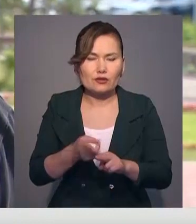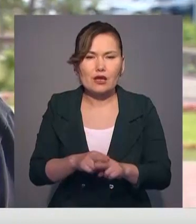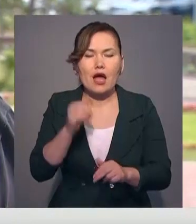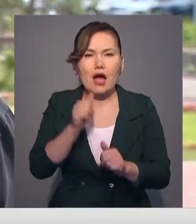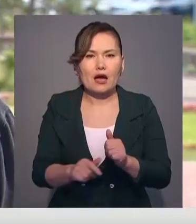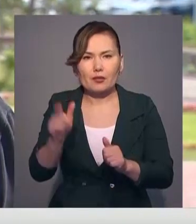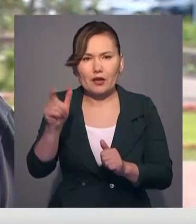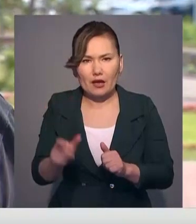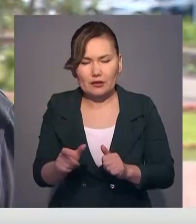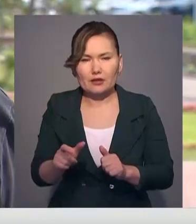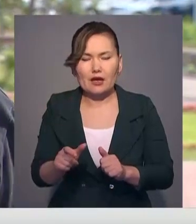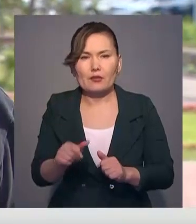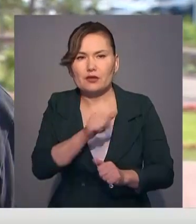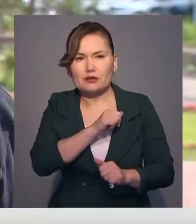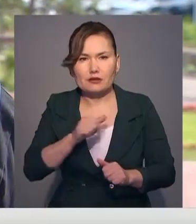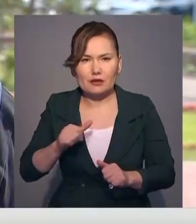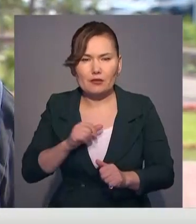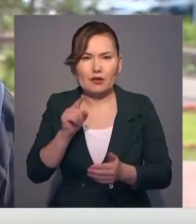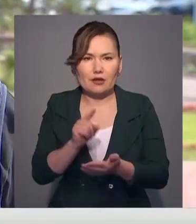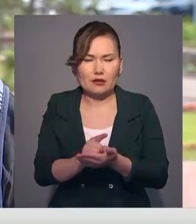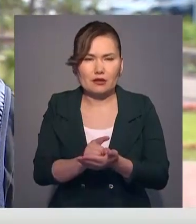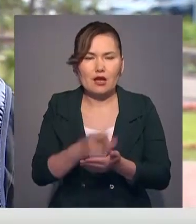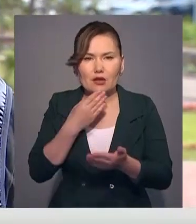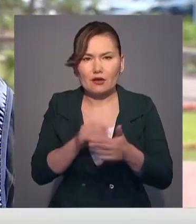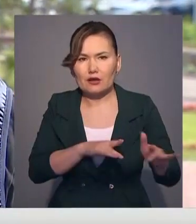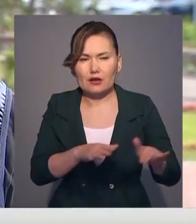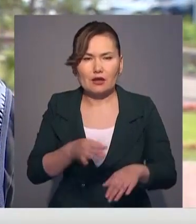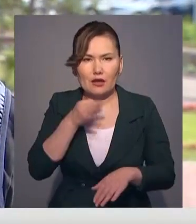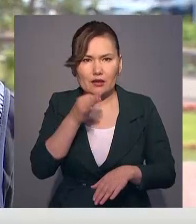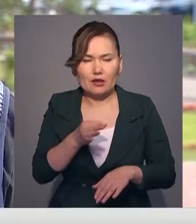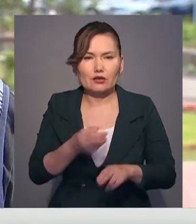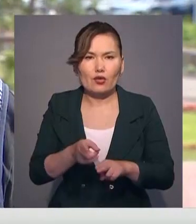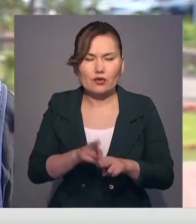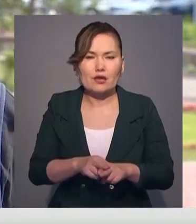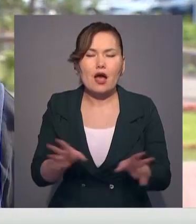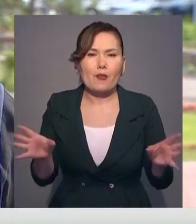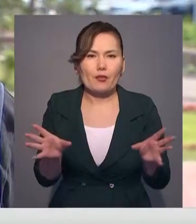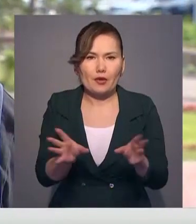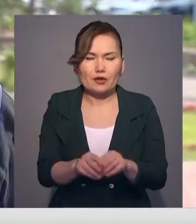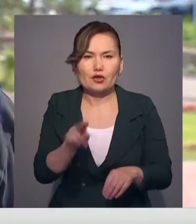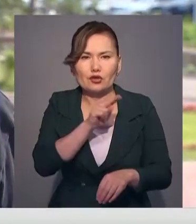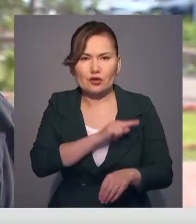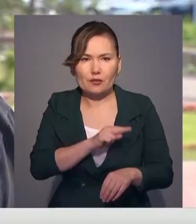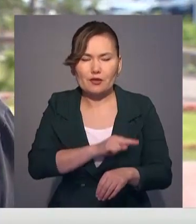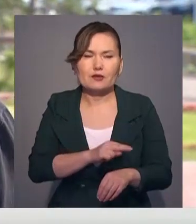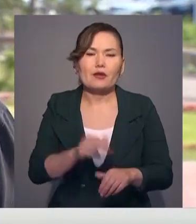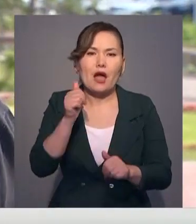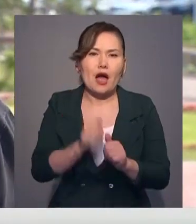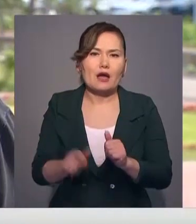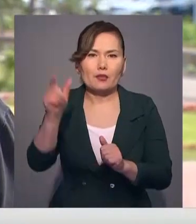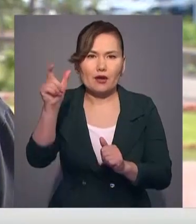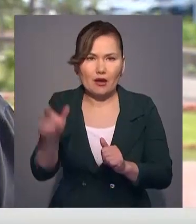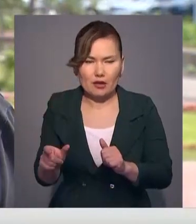өз сұрақ қойып, сол бойынша біздің ұжымымыз осыны басым көпшілікпен шешіп, осы қаламызға жүрген жерімізде, өзіміздің